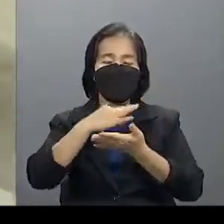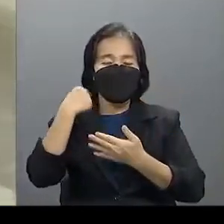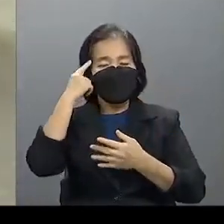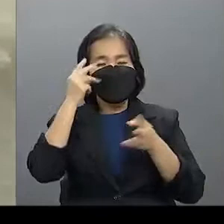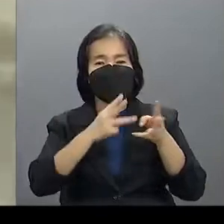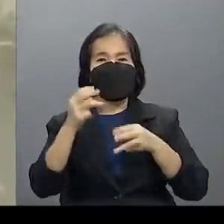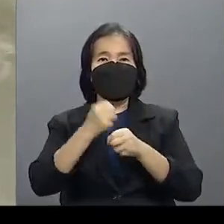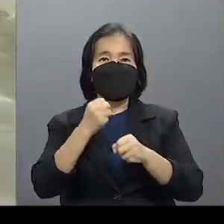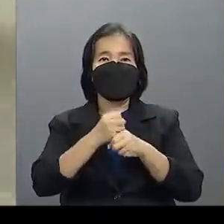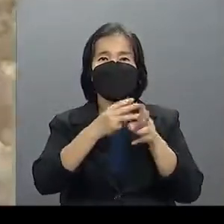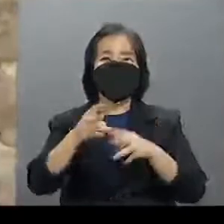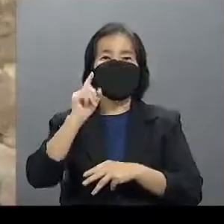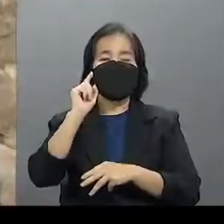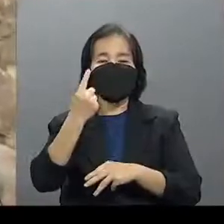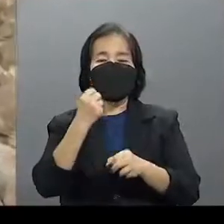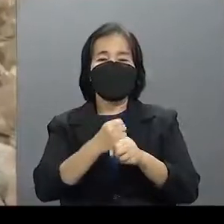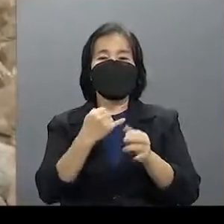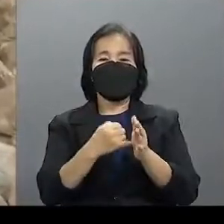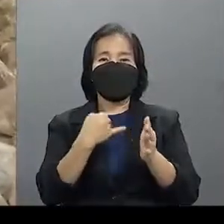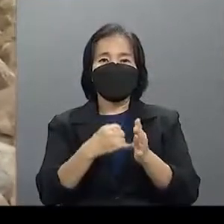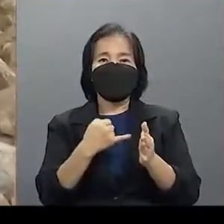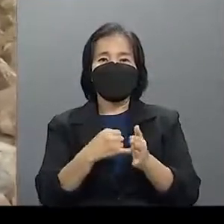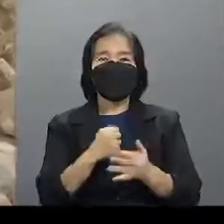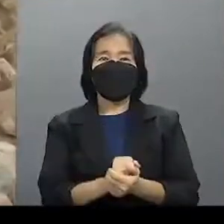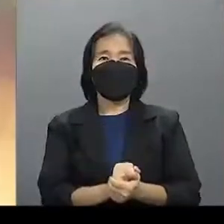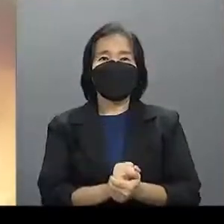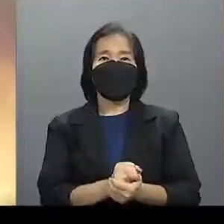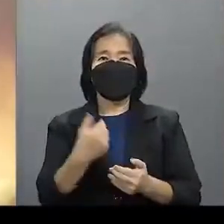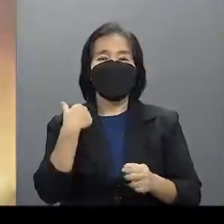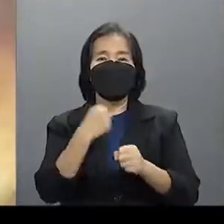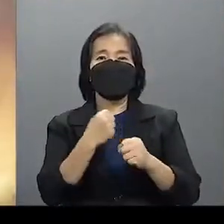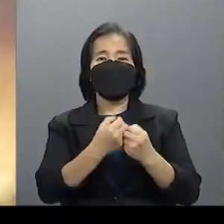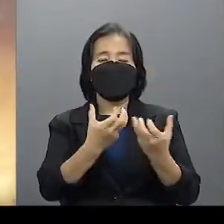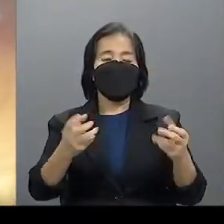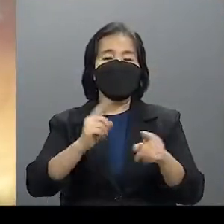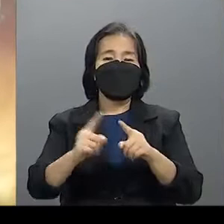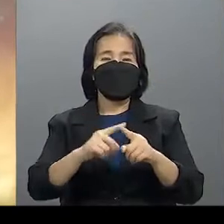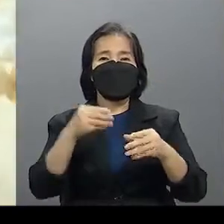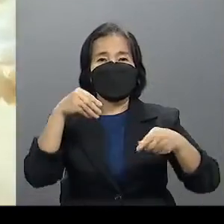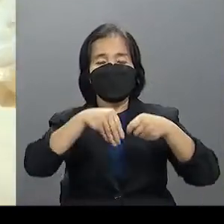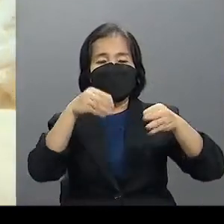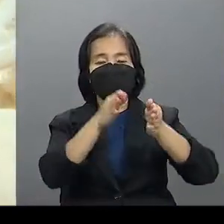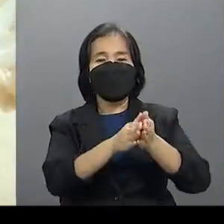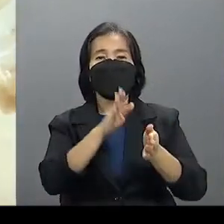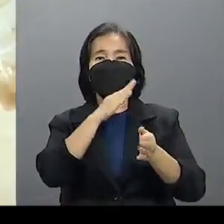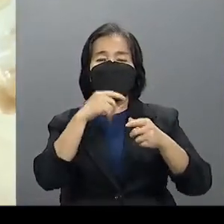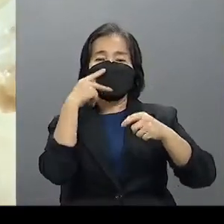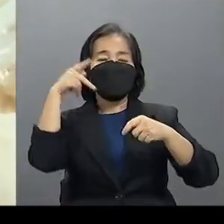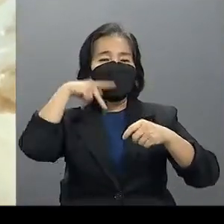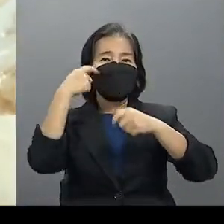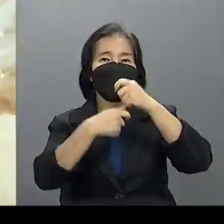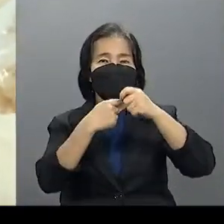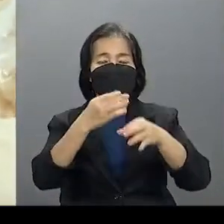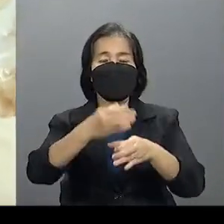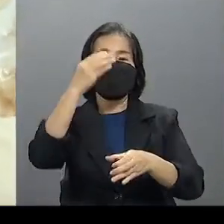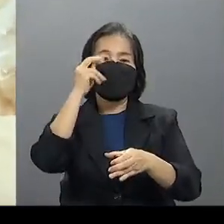ม่ที่ง่ายและสะดวกโดยใช้วัสดุที่หาทั่วไปมาบรรจุเช่นถุงพลาสติกและขวดน้ำปั